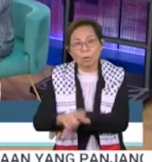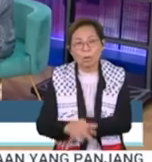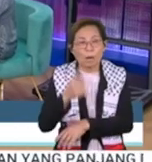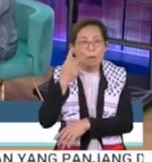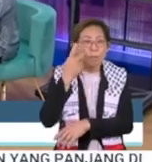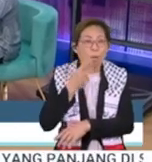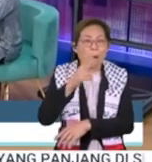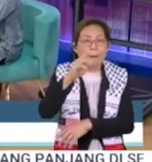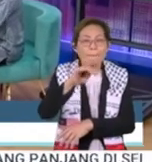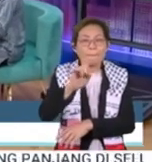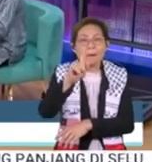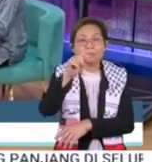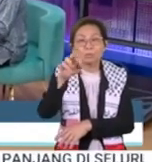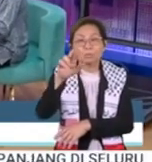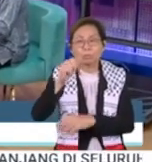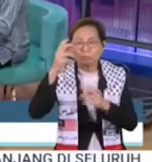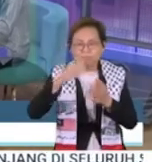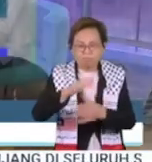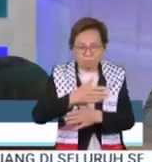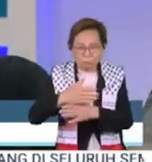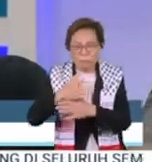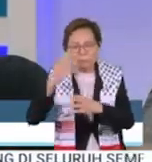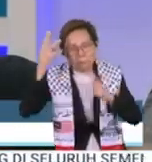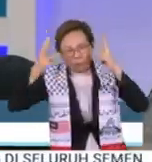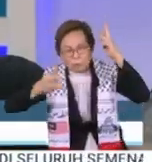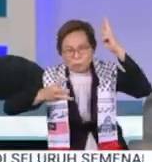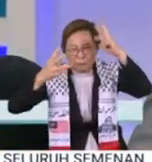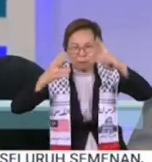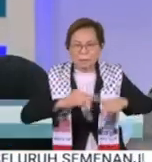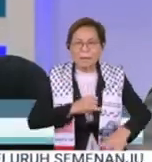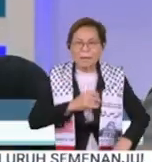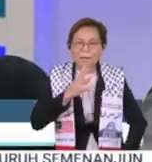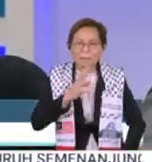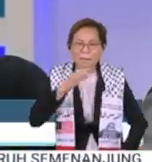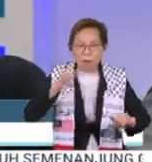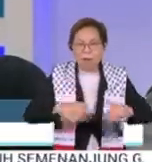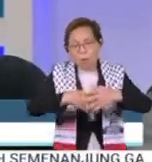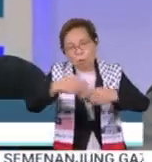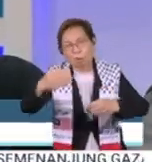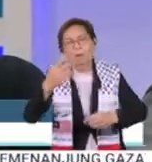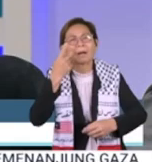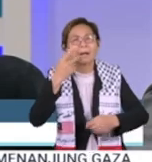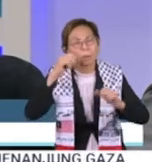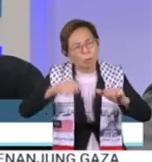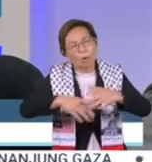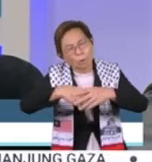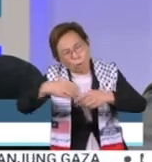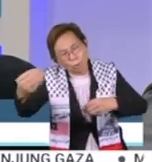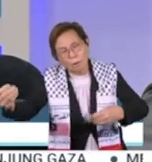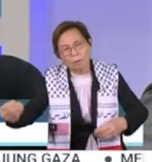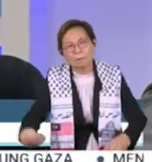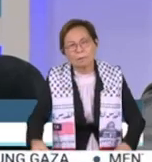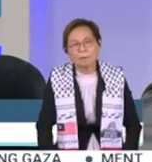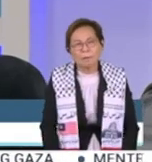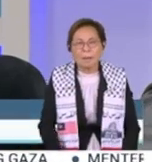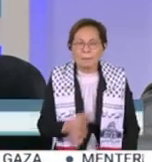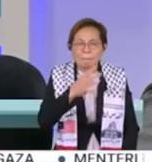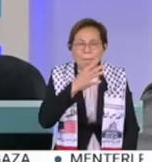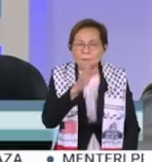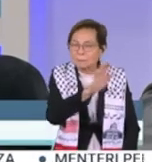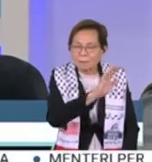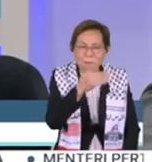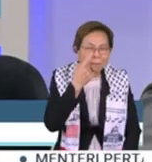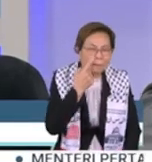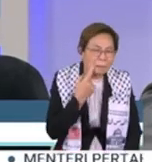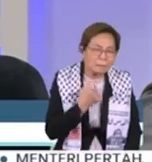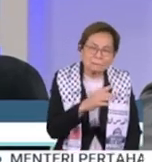Puan Mastura, berkongsi kerisauannya. Dia, saya kata, kakak kalau boleh keluar, keluarlah, kata. Dia cakap, mama jangan